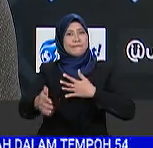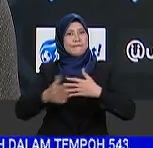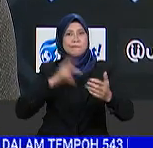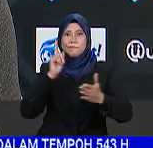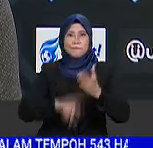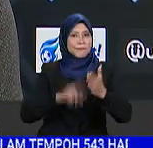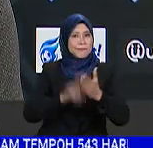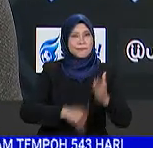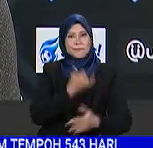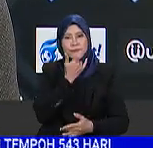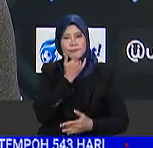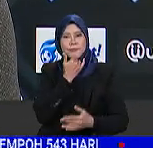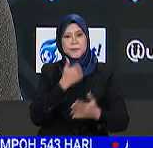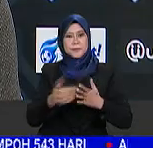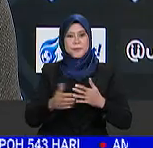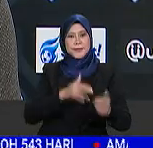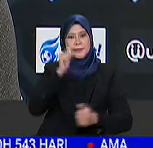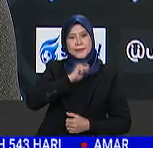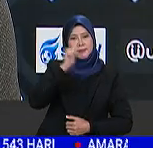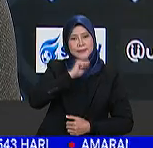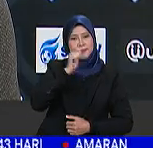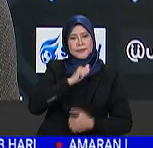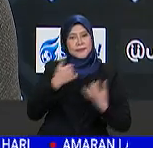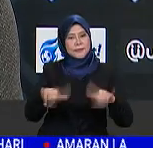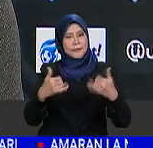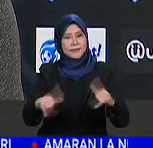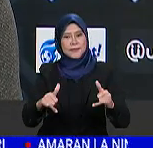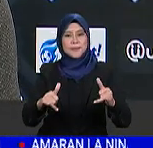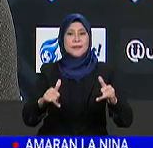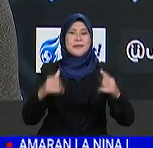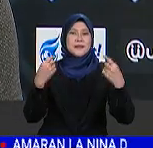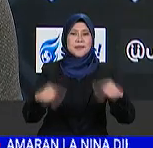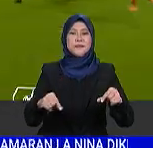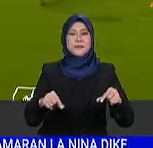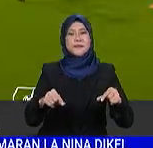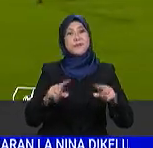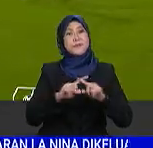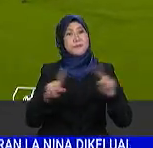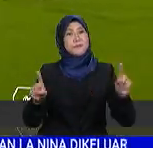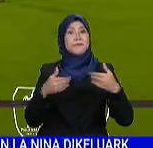we just need to go there, be patient and play our game, and I think still everything is open.